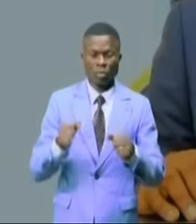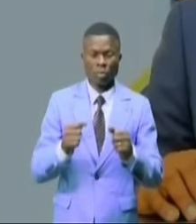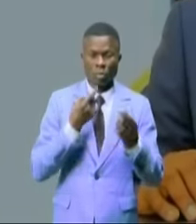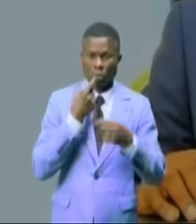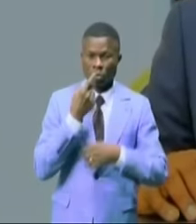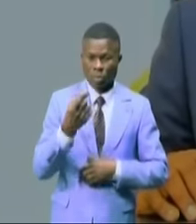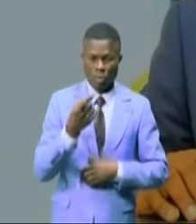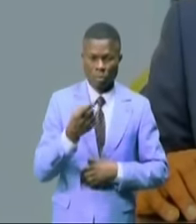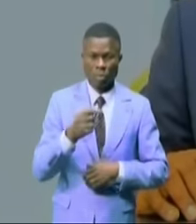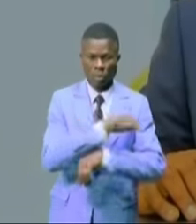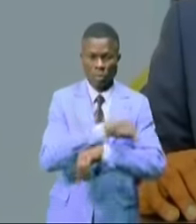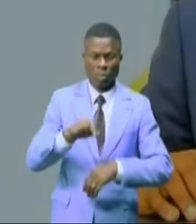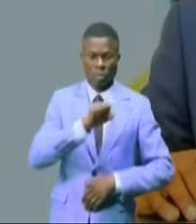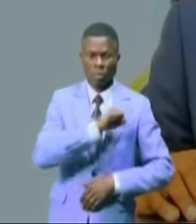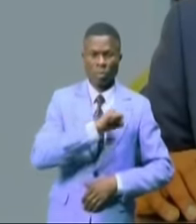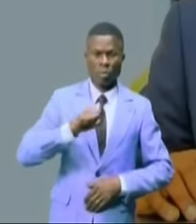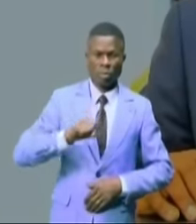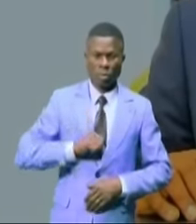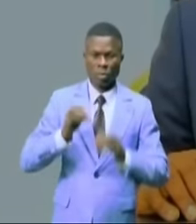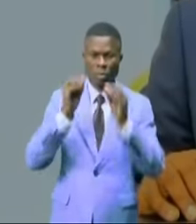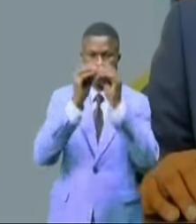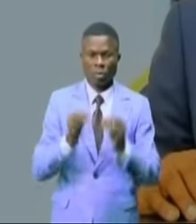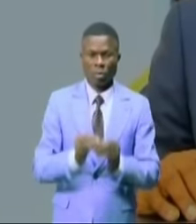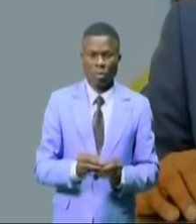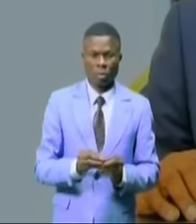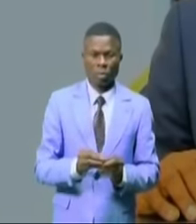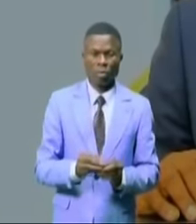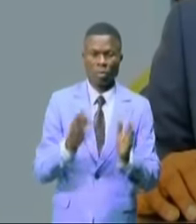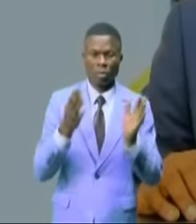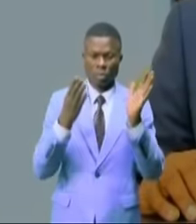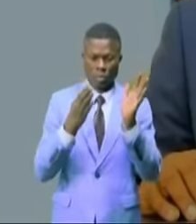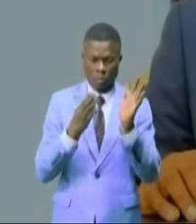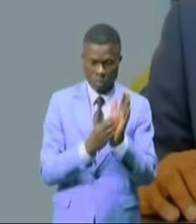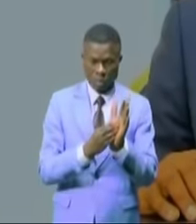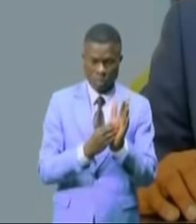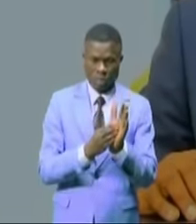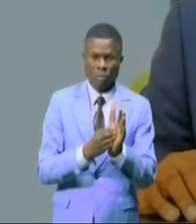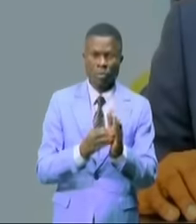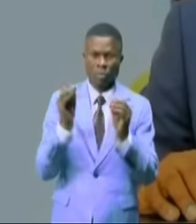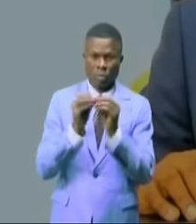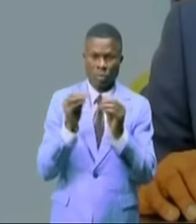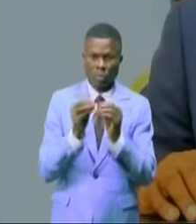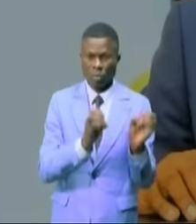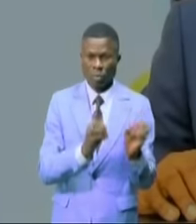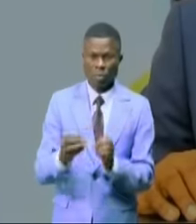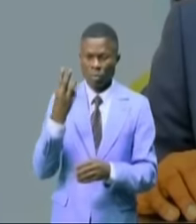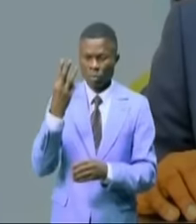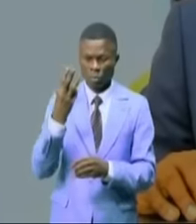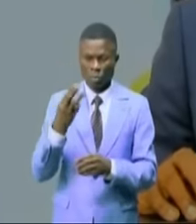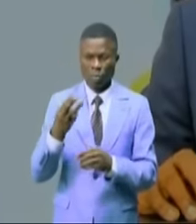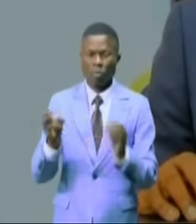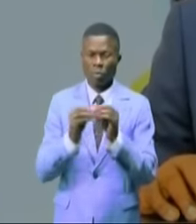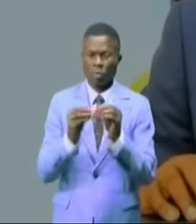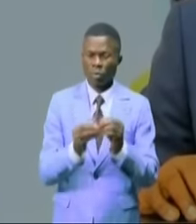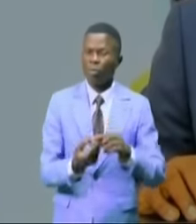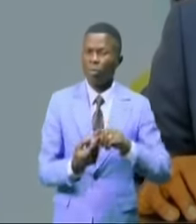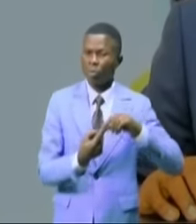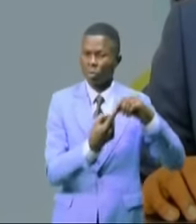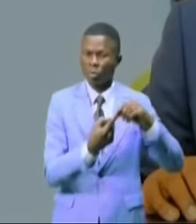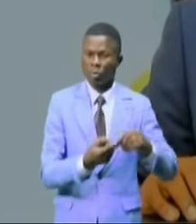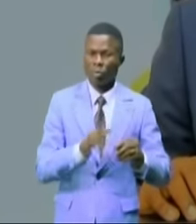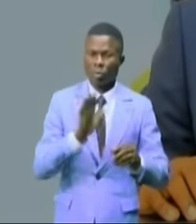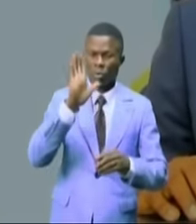que le Sénat a totalisé 9 sessions ordinaires, 3 sessions extraordinaires,